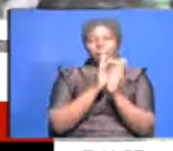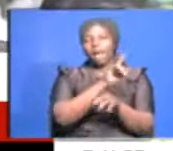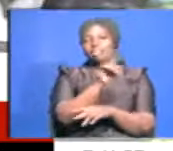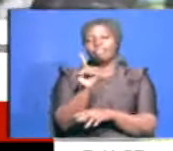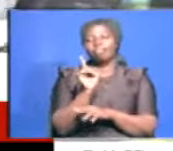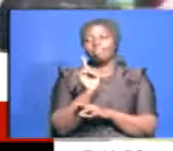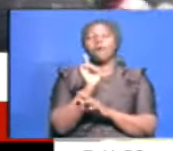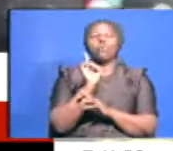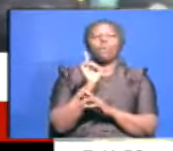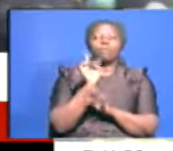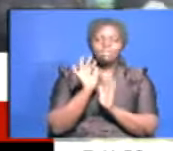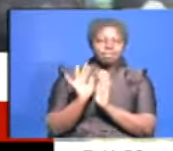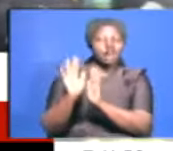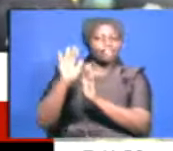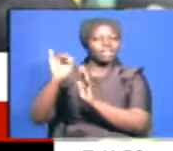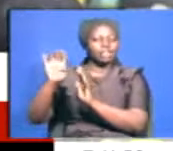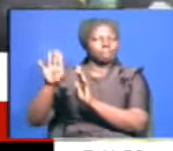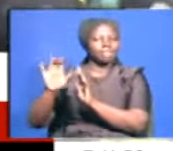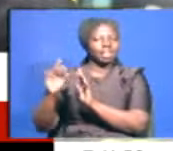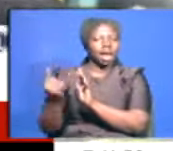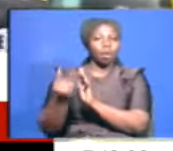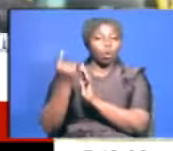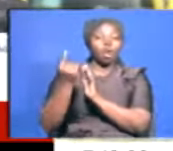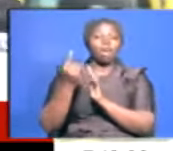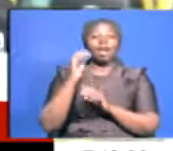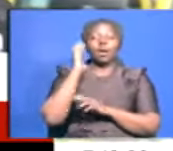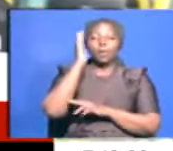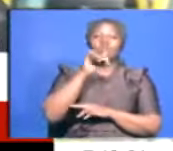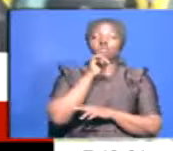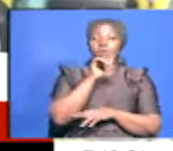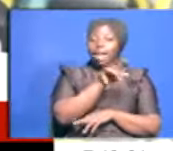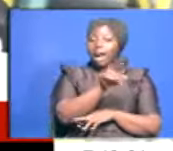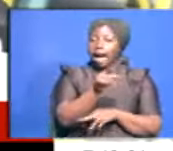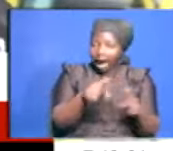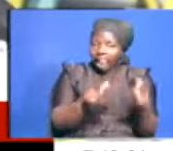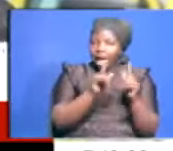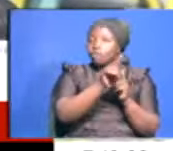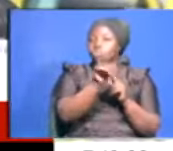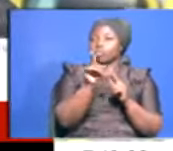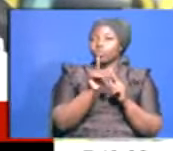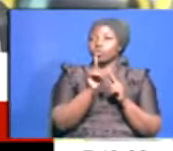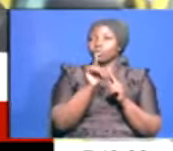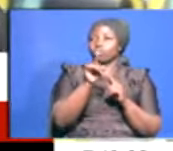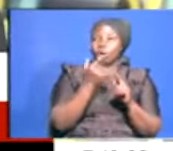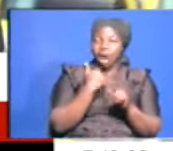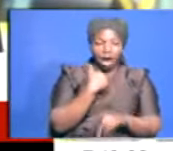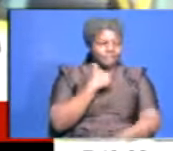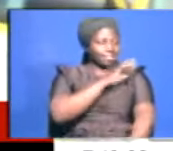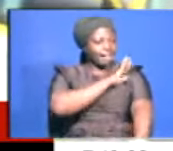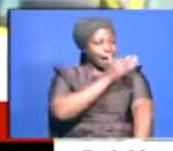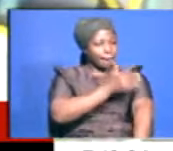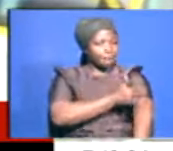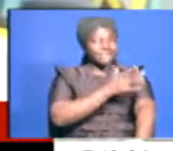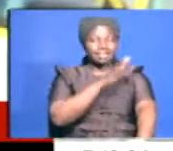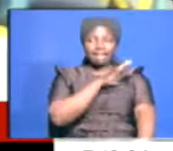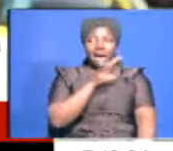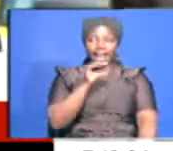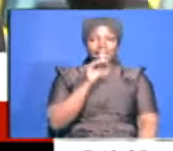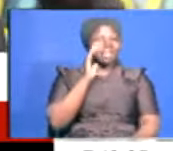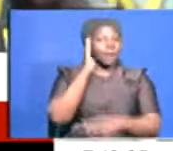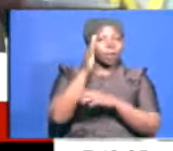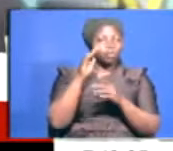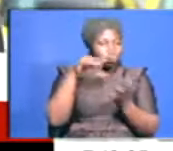IEBC. We will not allow you. You do not have the capacity and the wherewithal to stop